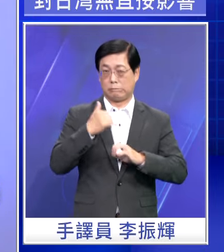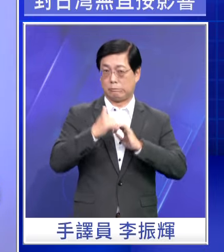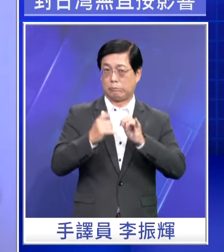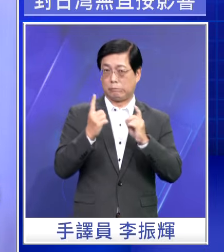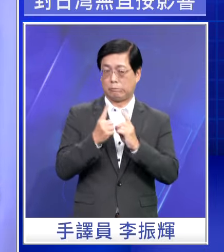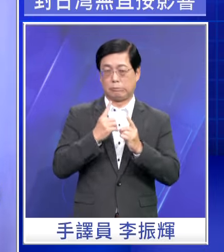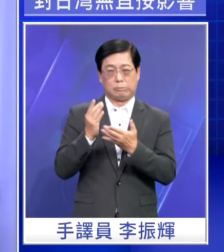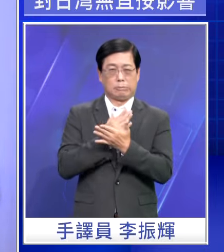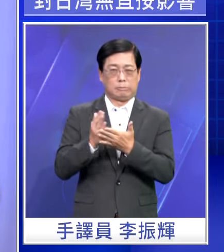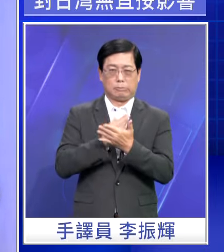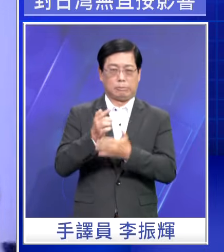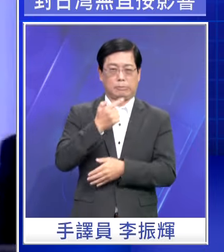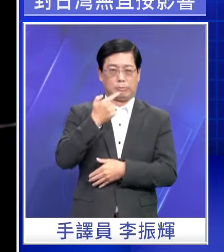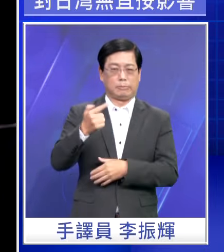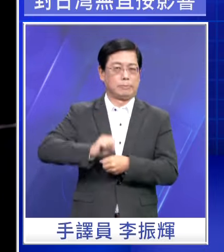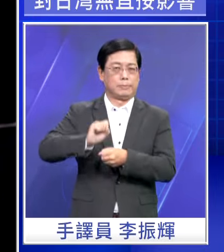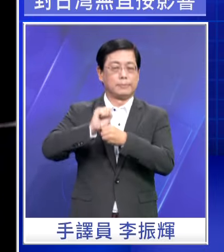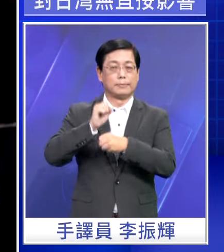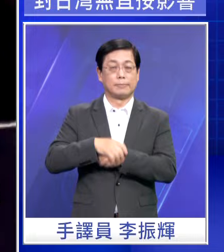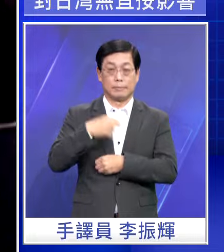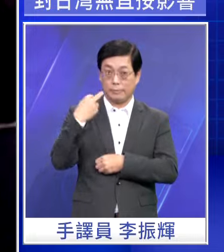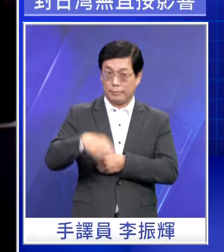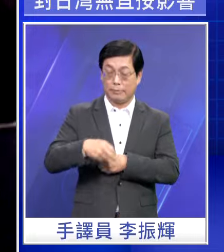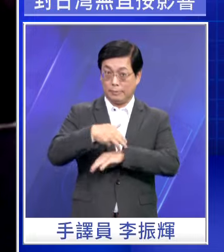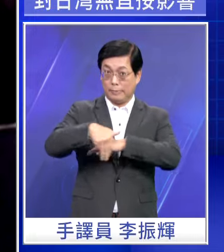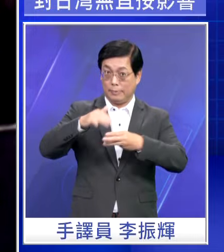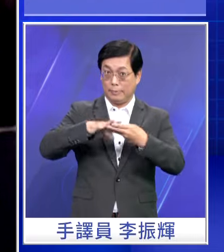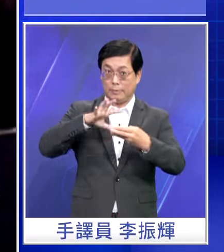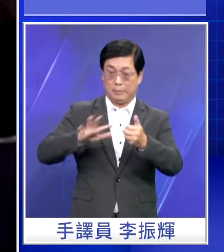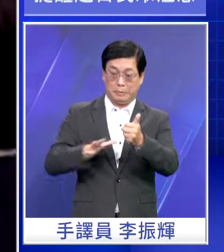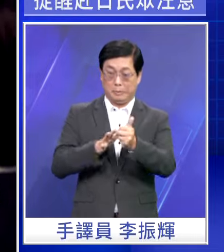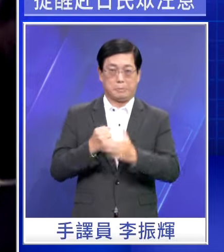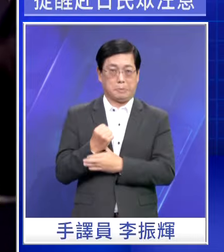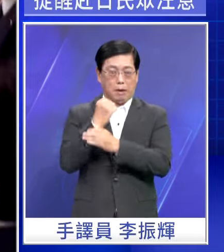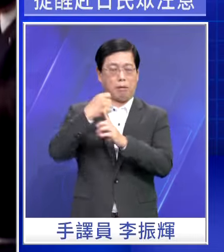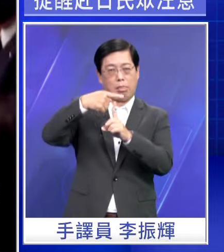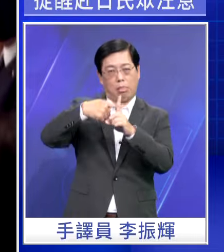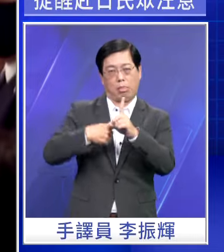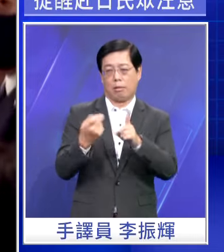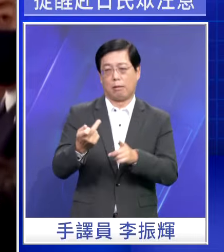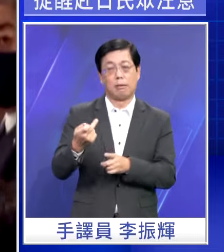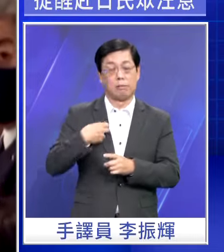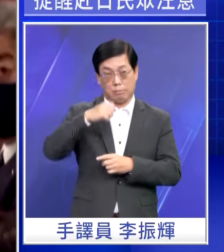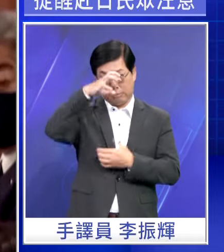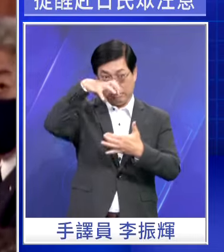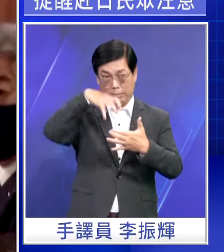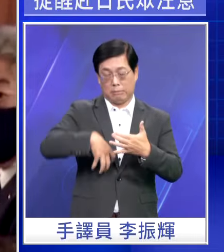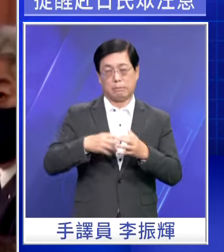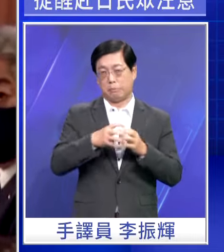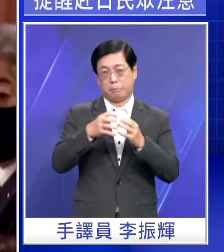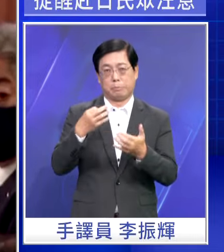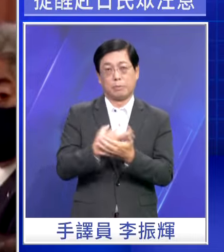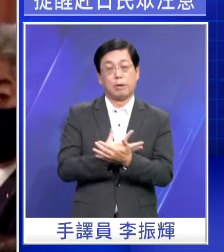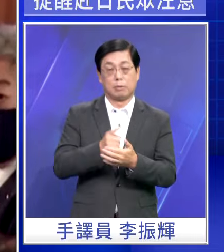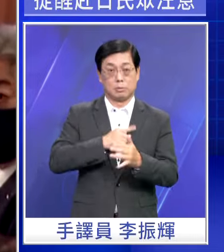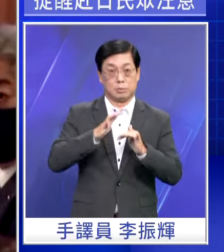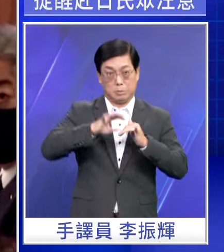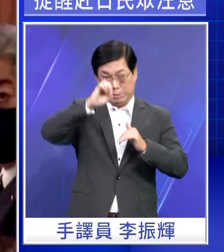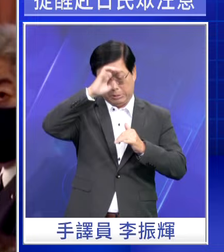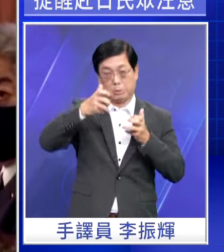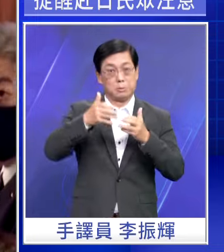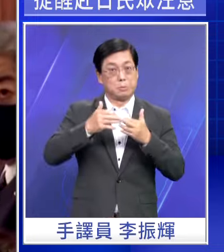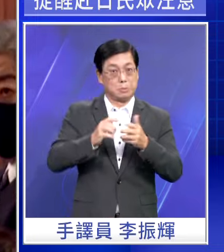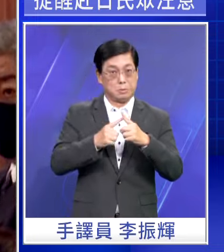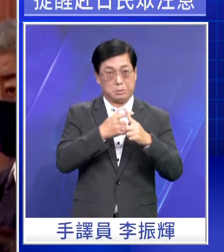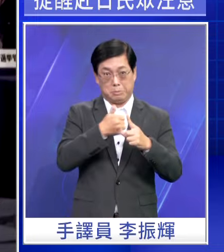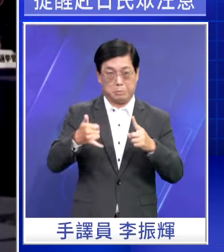评声浪仍有增无减。加上岸田内阁支持率持续低迷，党内向心力不强，自民党重量级人士担